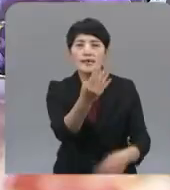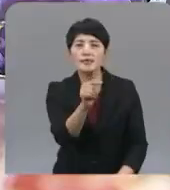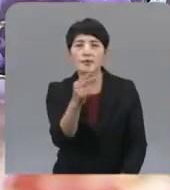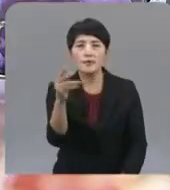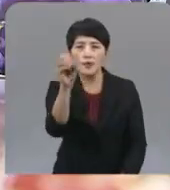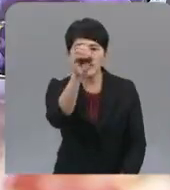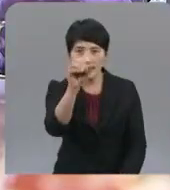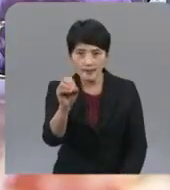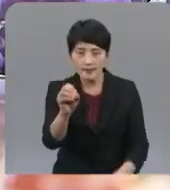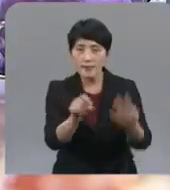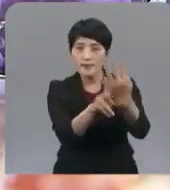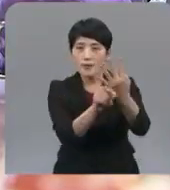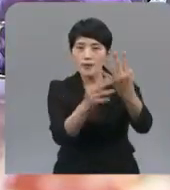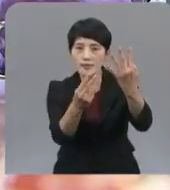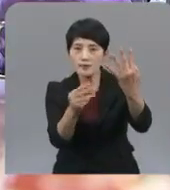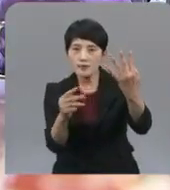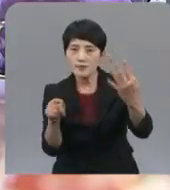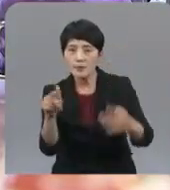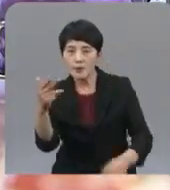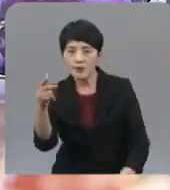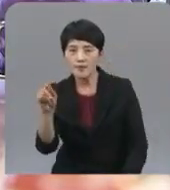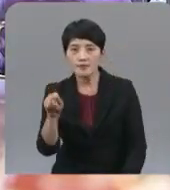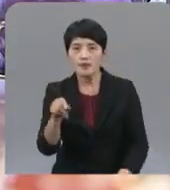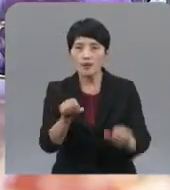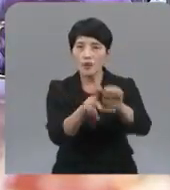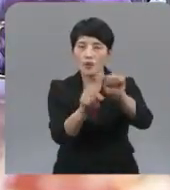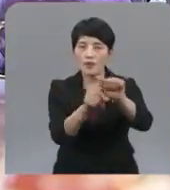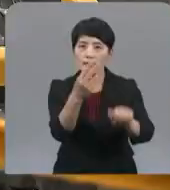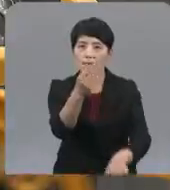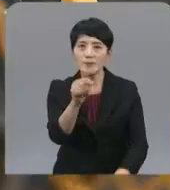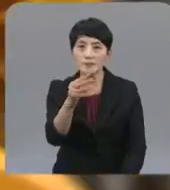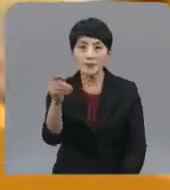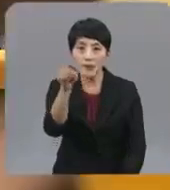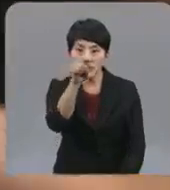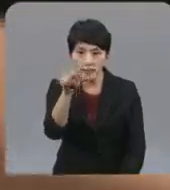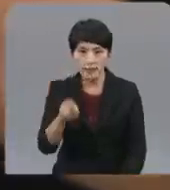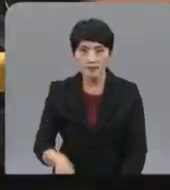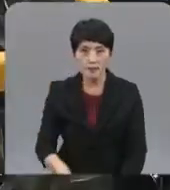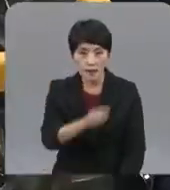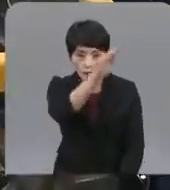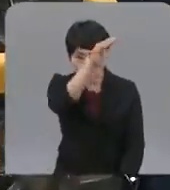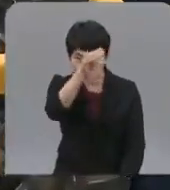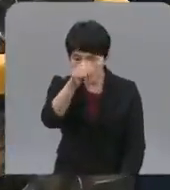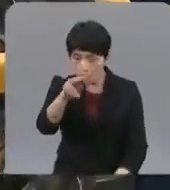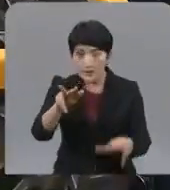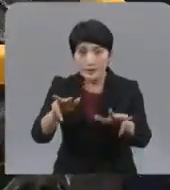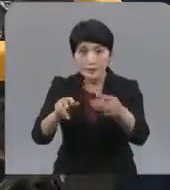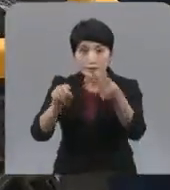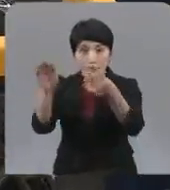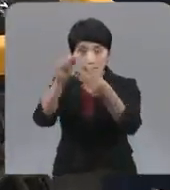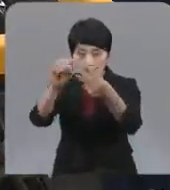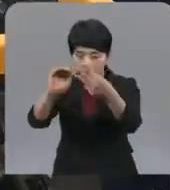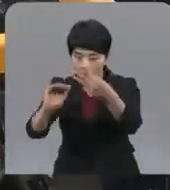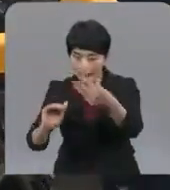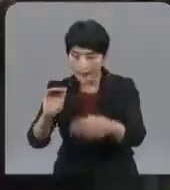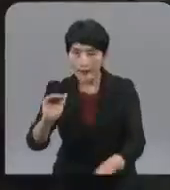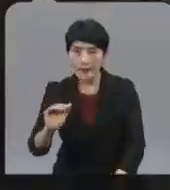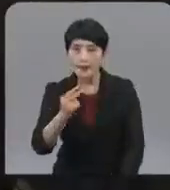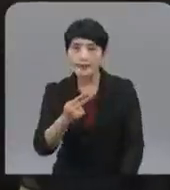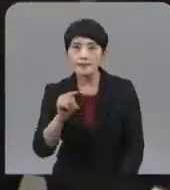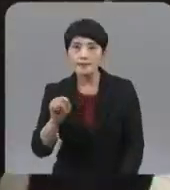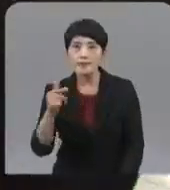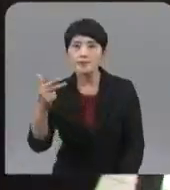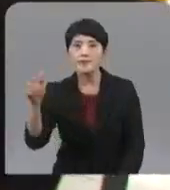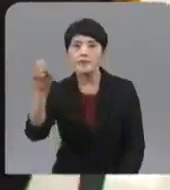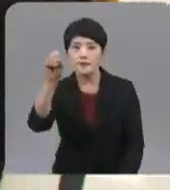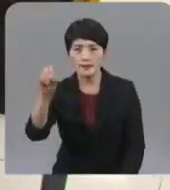计厅发布的数据，六月消费者物价同比上涨 2.7%， 这是自2021年9月以来消费者物价